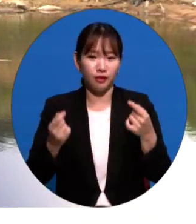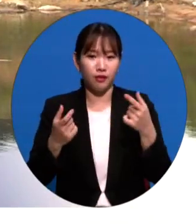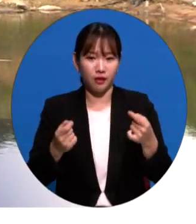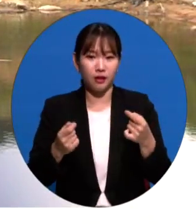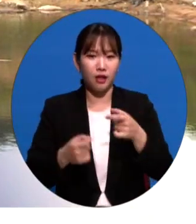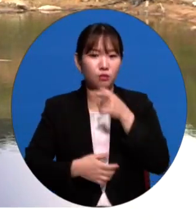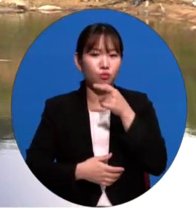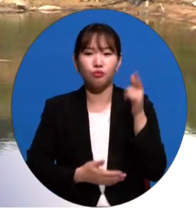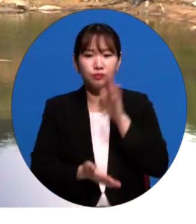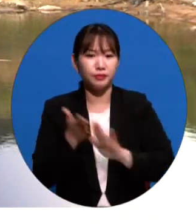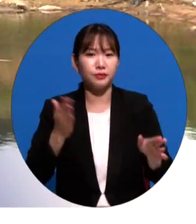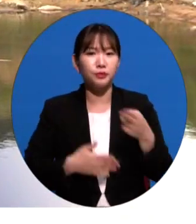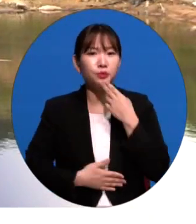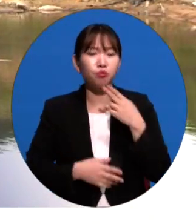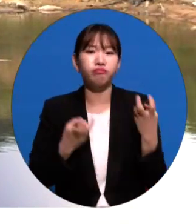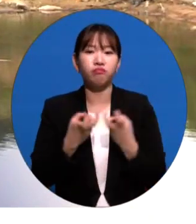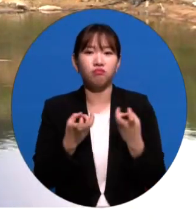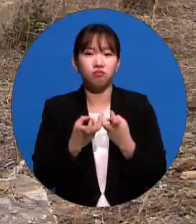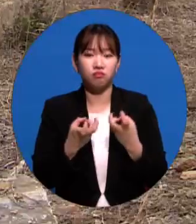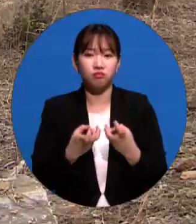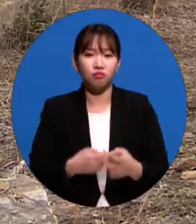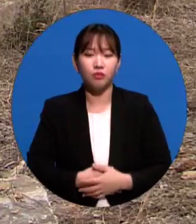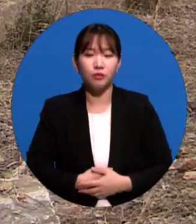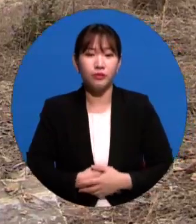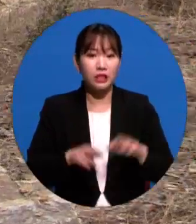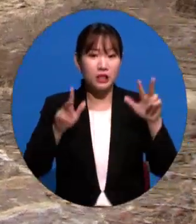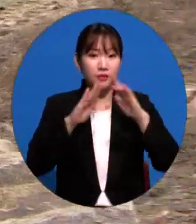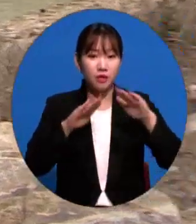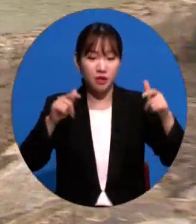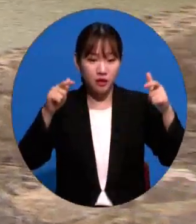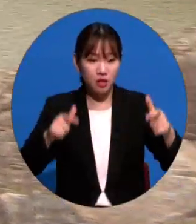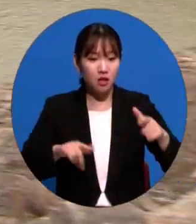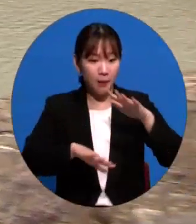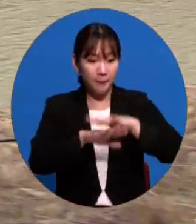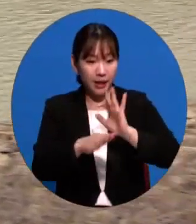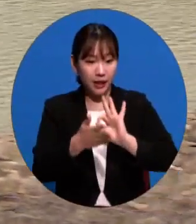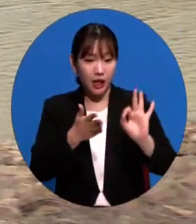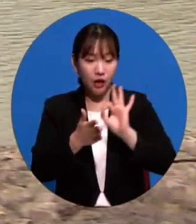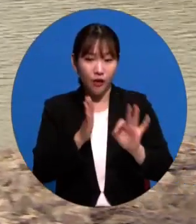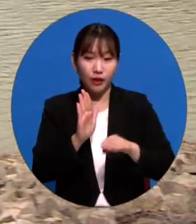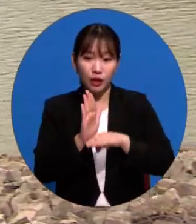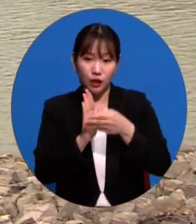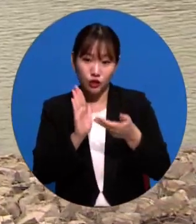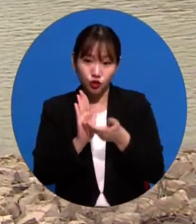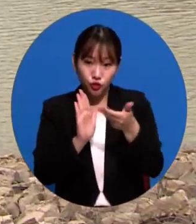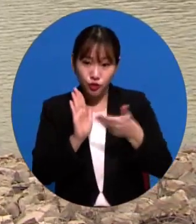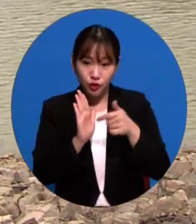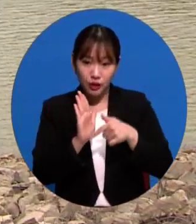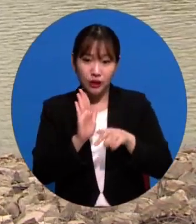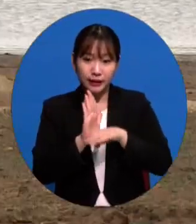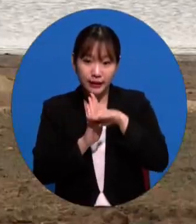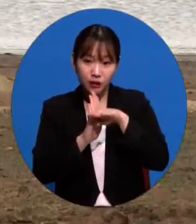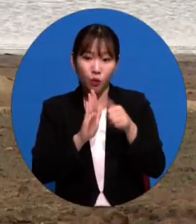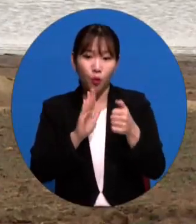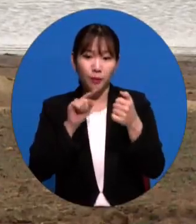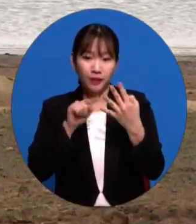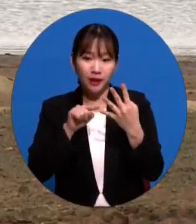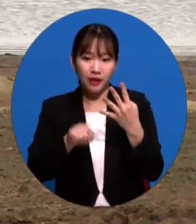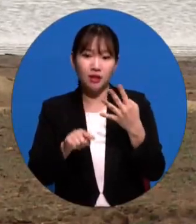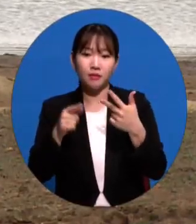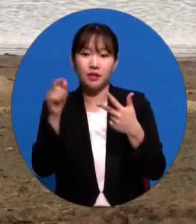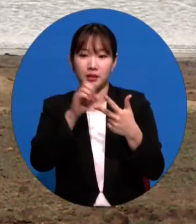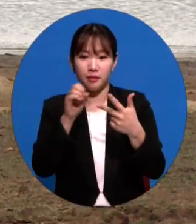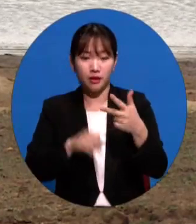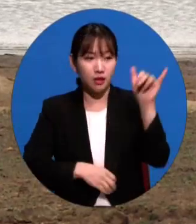물이 이렇게 물이 없어가지고 어디 올 거예요. 현재 전남 지역 농업용 저수지 저수율은 54.7%.